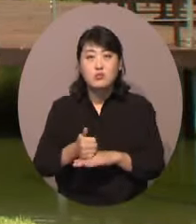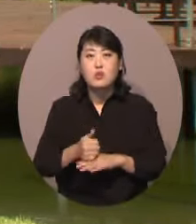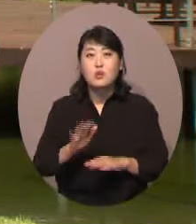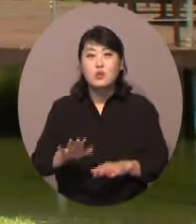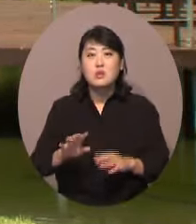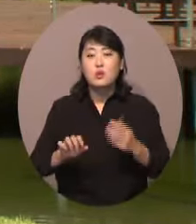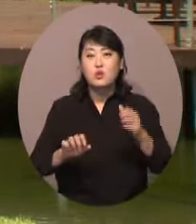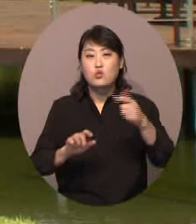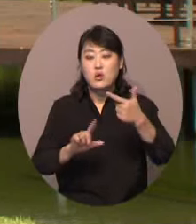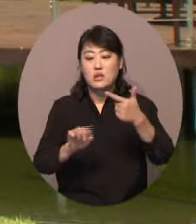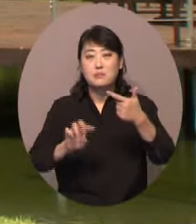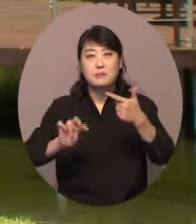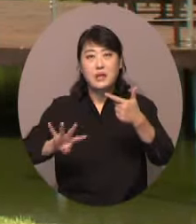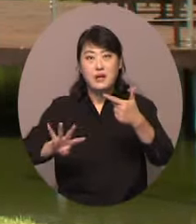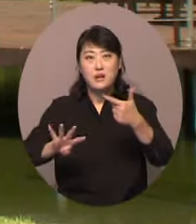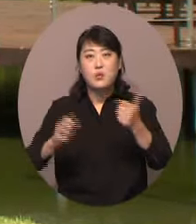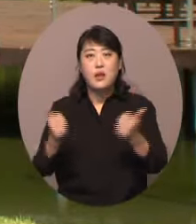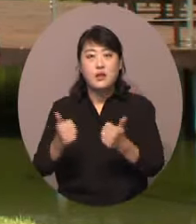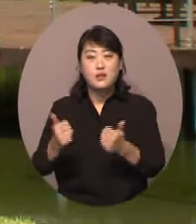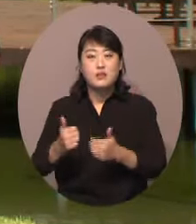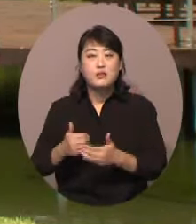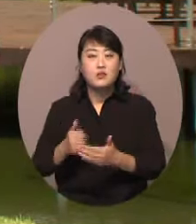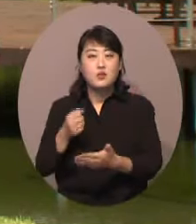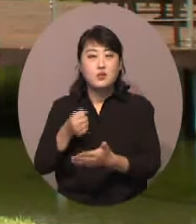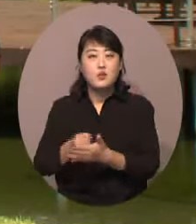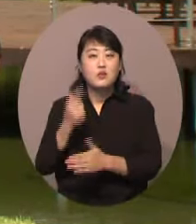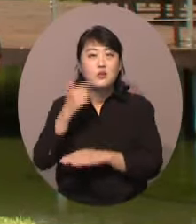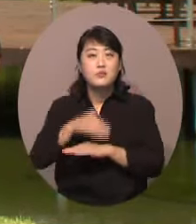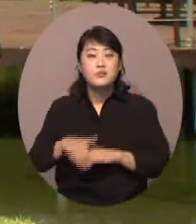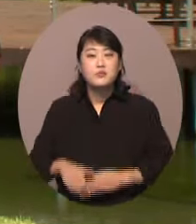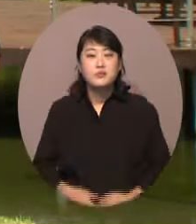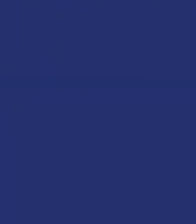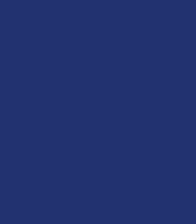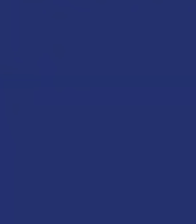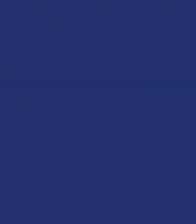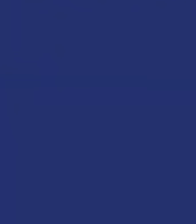본회의에서 결정될 예정입니다 MBC 뉴스 김태욱입니다